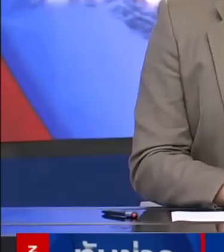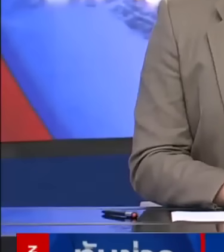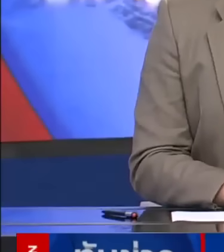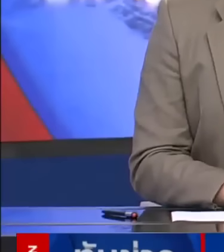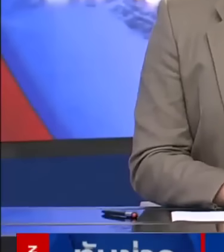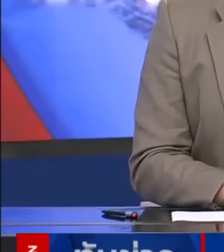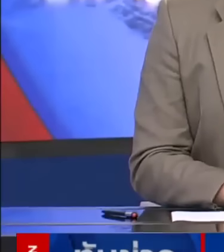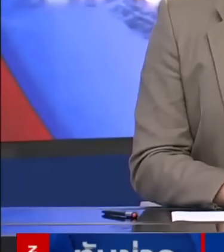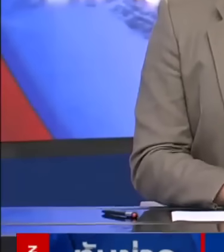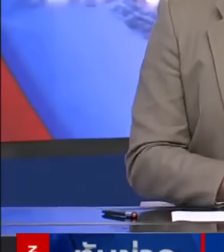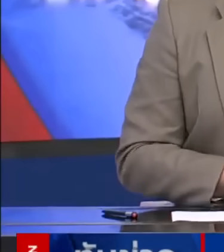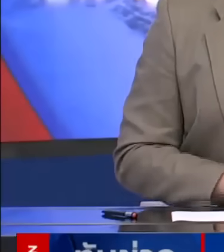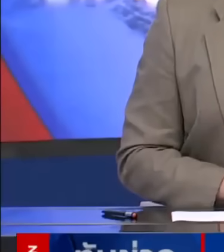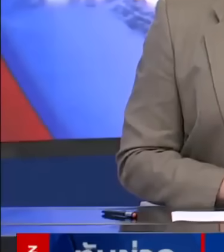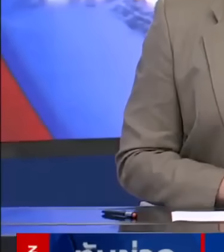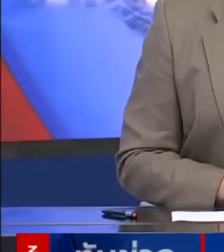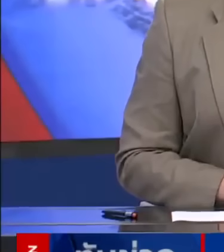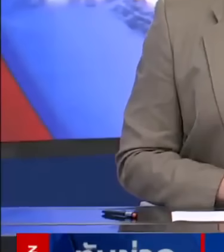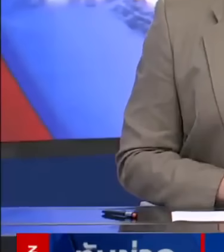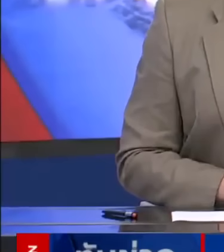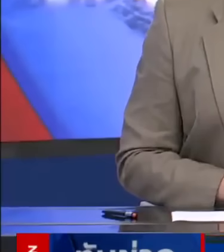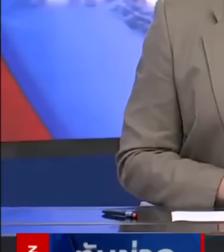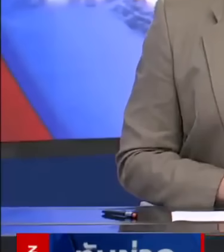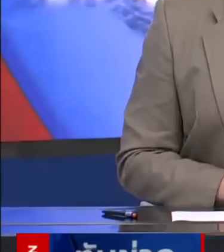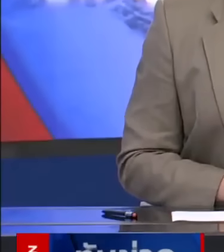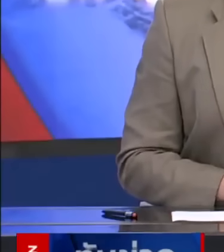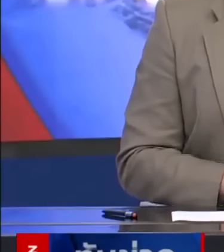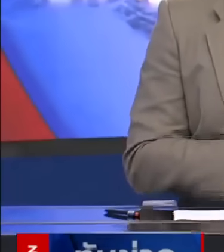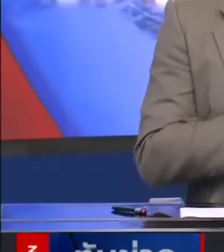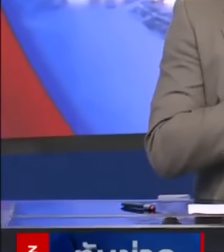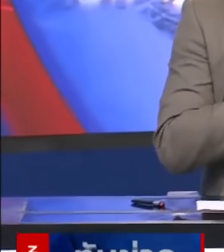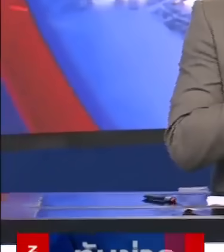ขอบพระคุณทุกการติดตามรับชมค่ะคุณสรรพคุณและดิฉันรักพี่พาลลาไปก่อนสวัสดีค่ะ